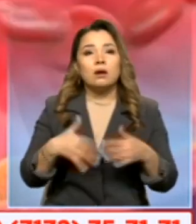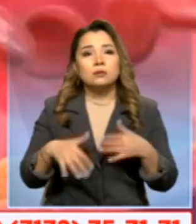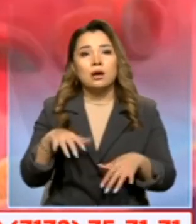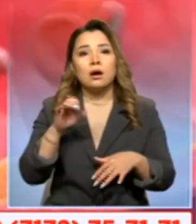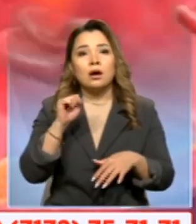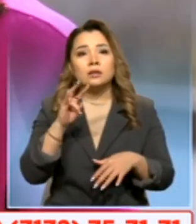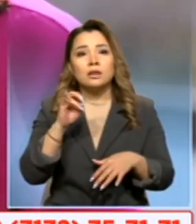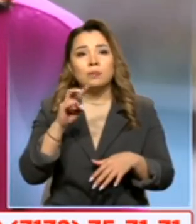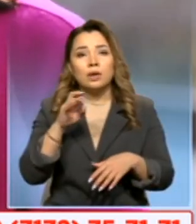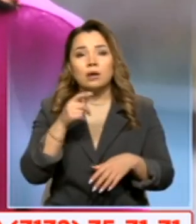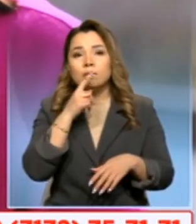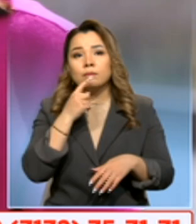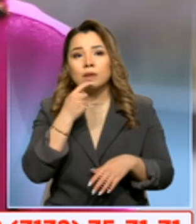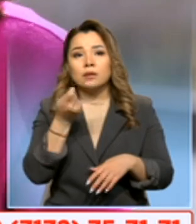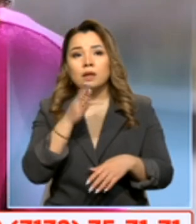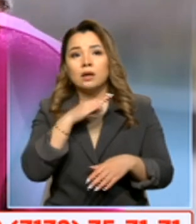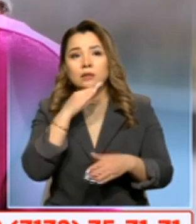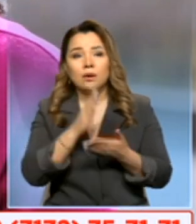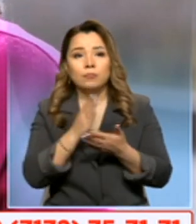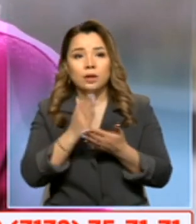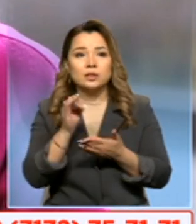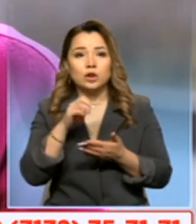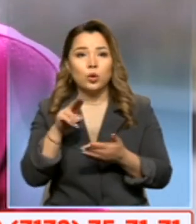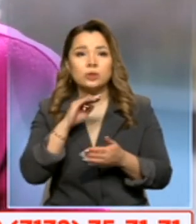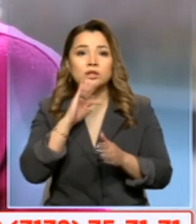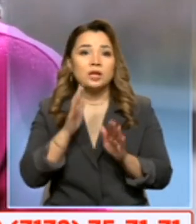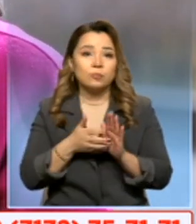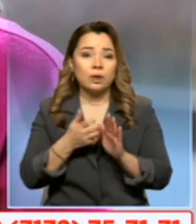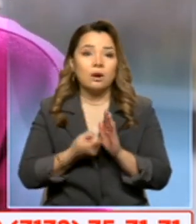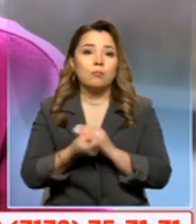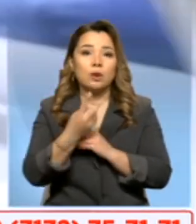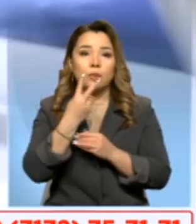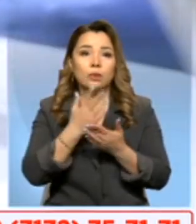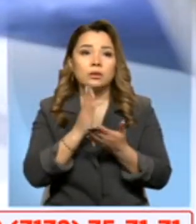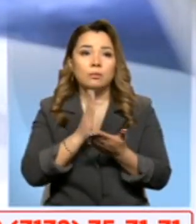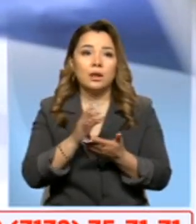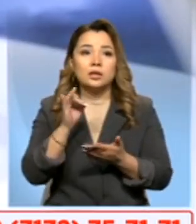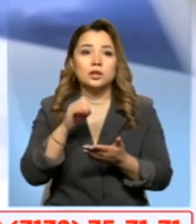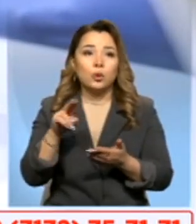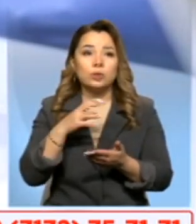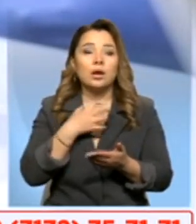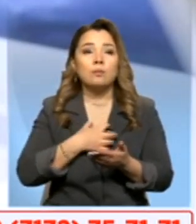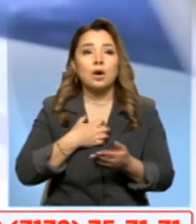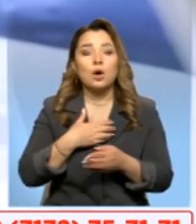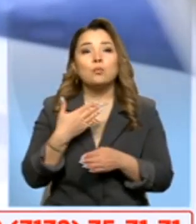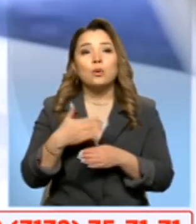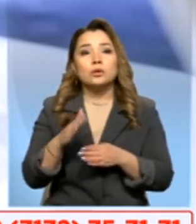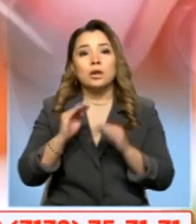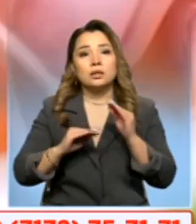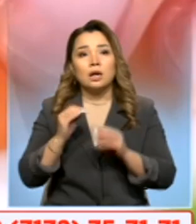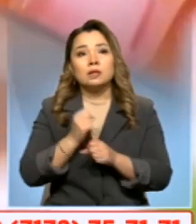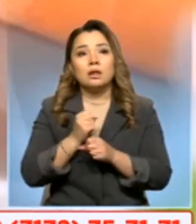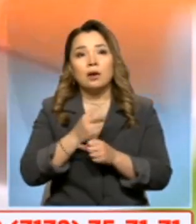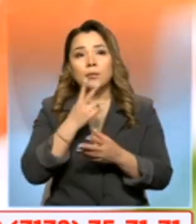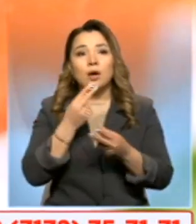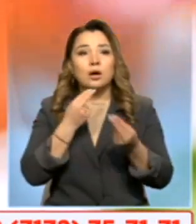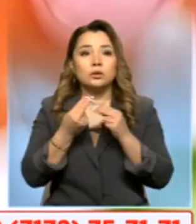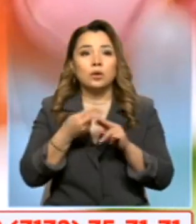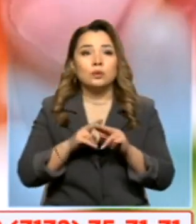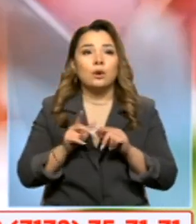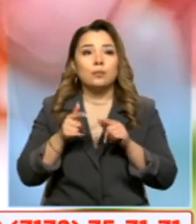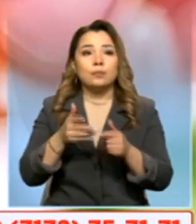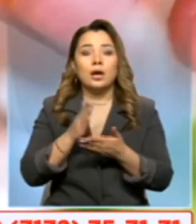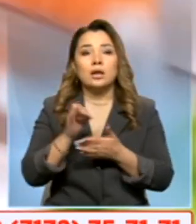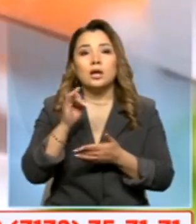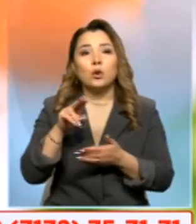темір жетіспеушілігі. Ол да йод жетіспеушілігінен пайда болуы мүмкін. Йодтың негізгі мөлшері ағзаға азық-түлікпен түседі. Сол